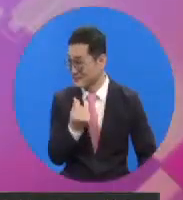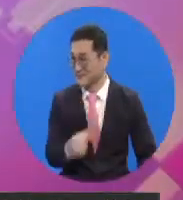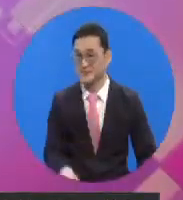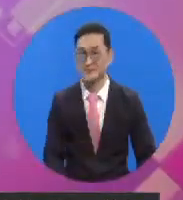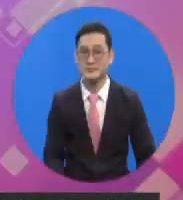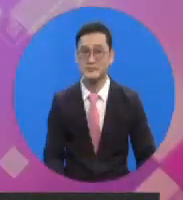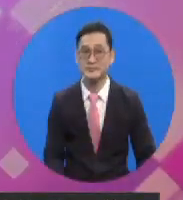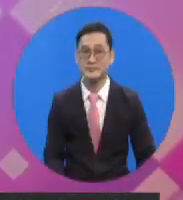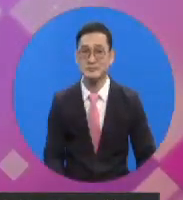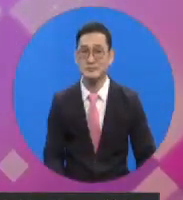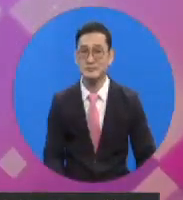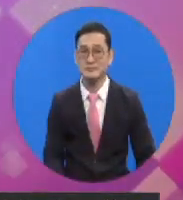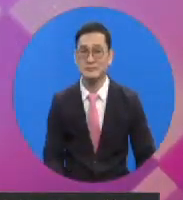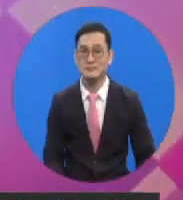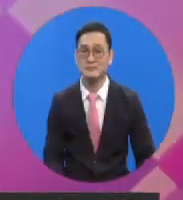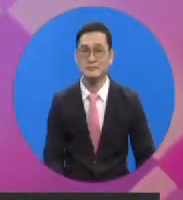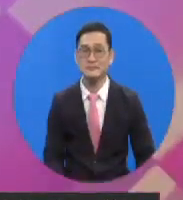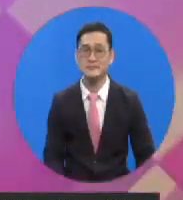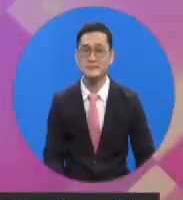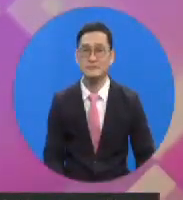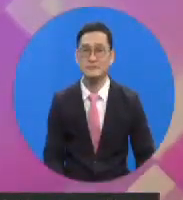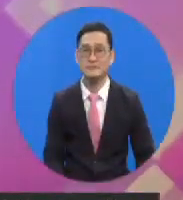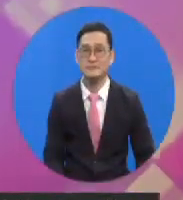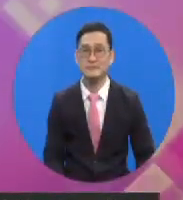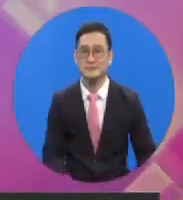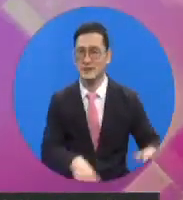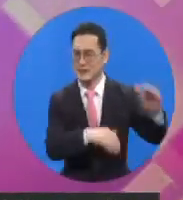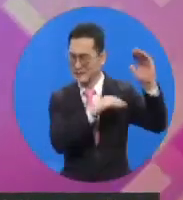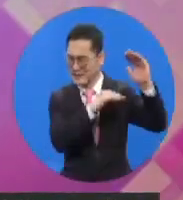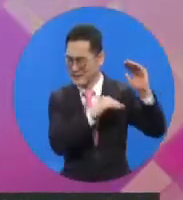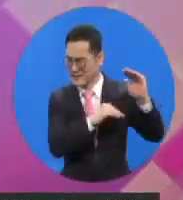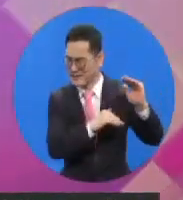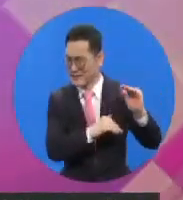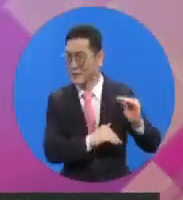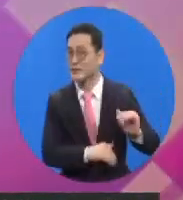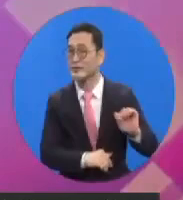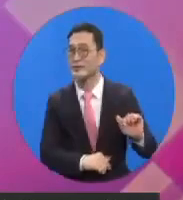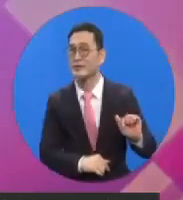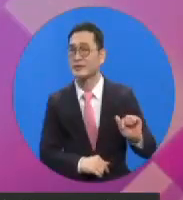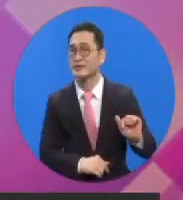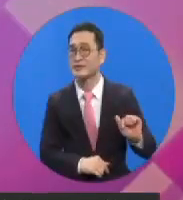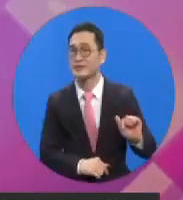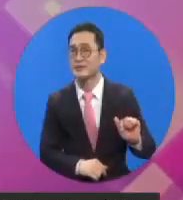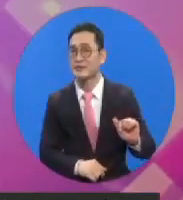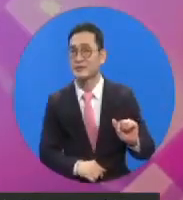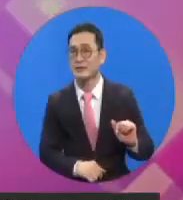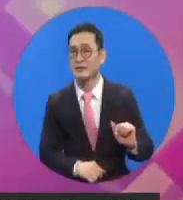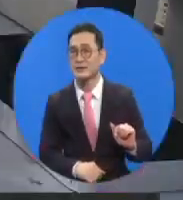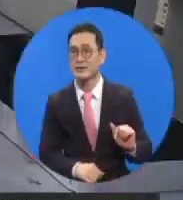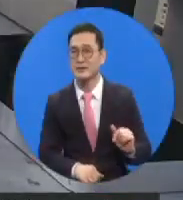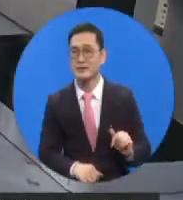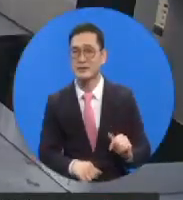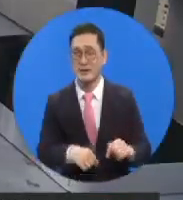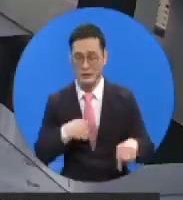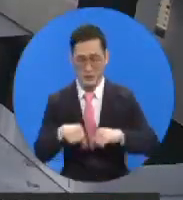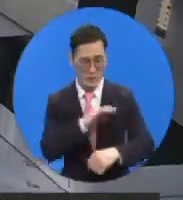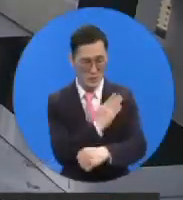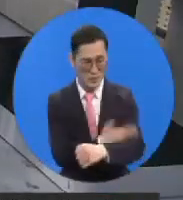라는 논란이 그때도 있었는데 검찰총장이 뭐 그런 발언들부터 최근 수사지휘권 배제까지 다 포함해서 한 발언인가요?